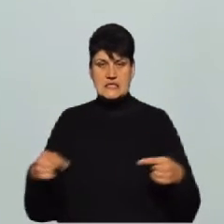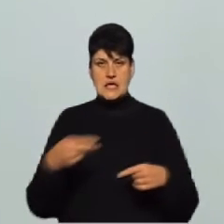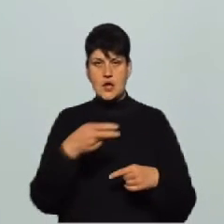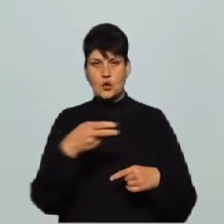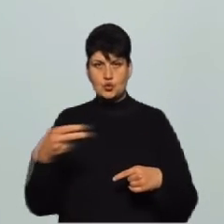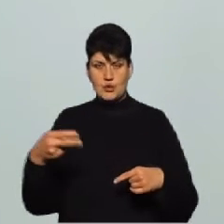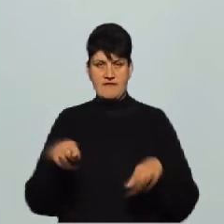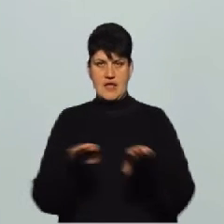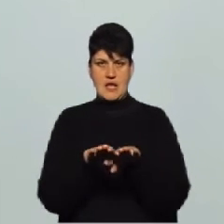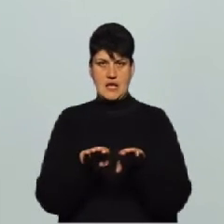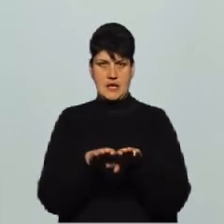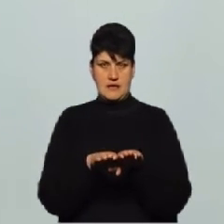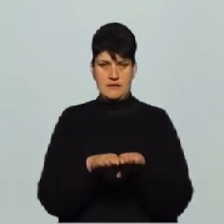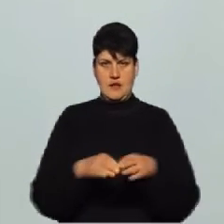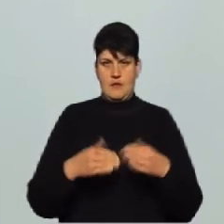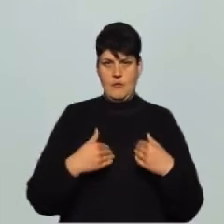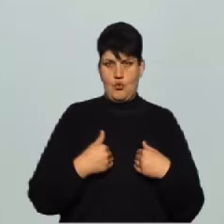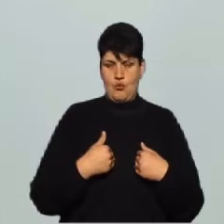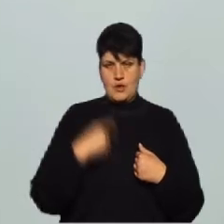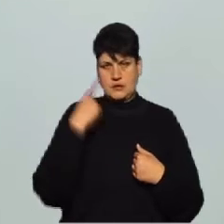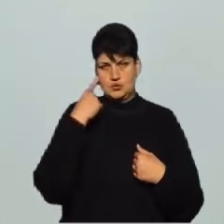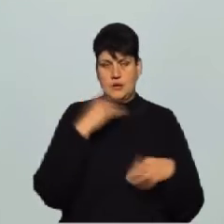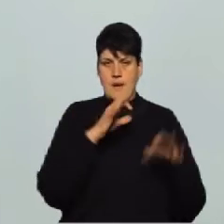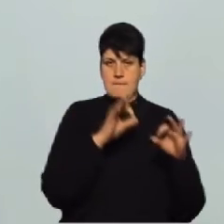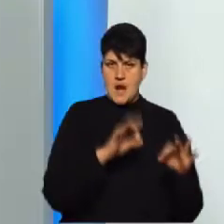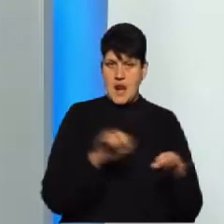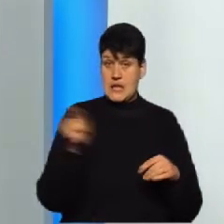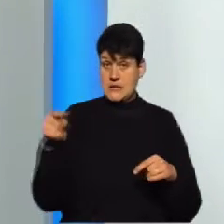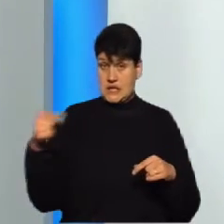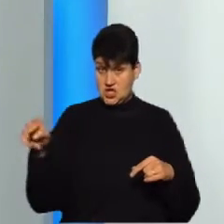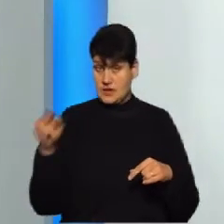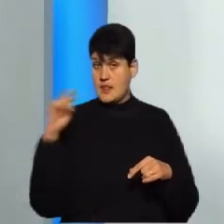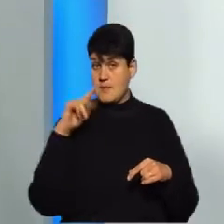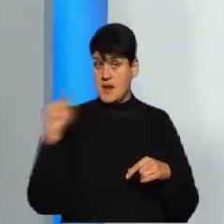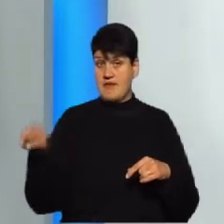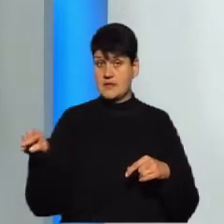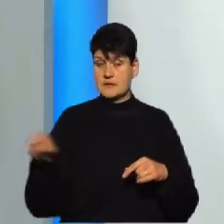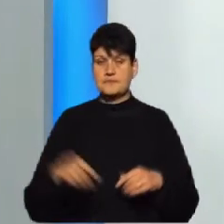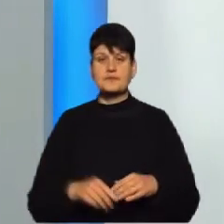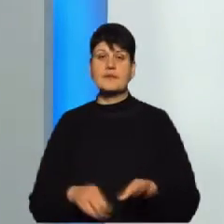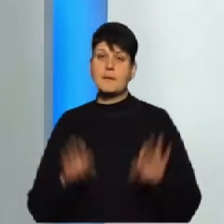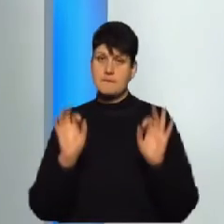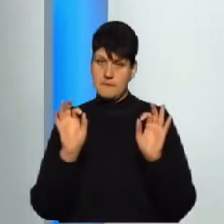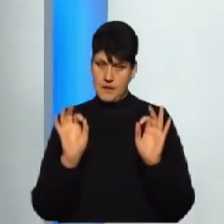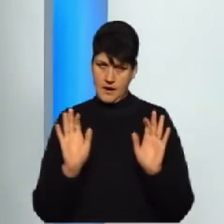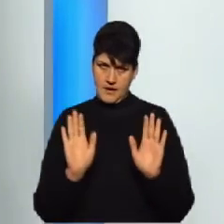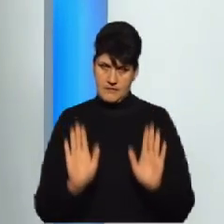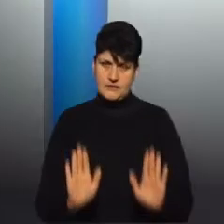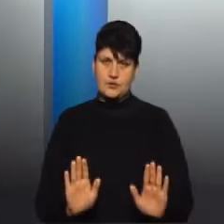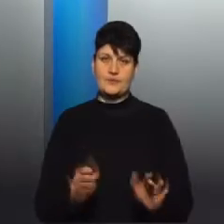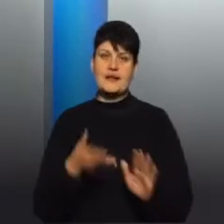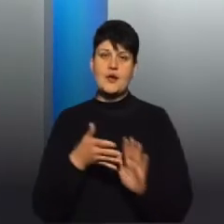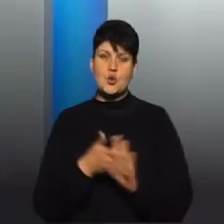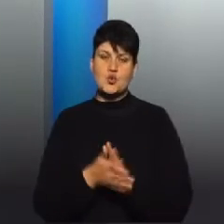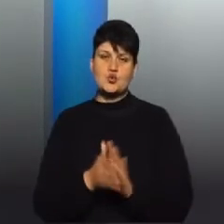апріорі правильна. Тобто ти інший, значить ти неправильний, так? Правильно таке розуміння, тому що, власне,